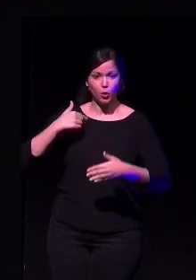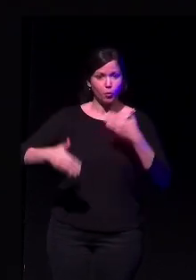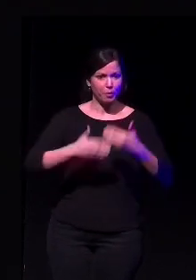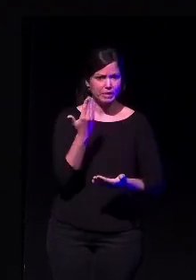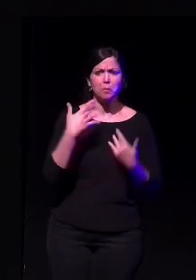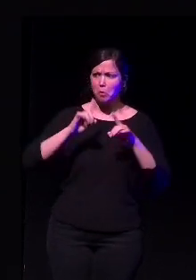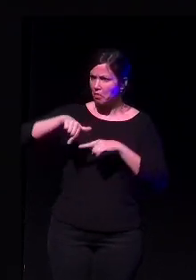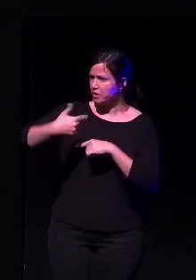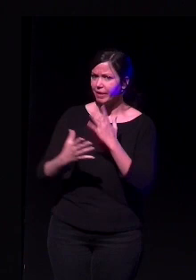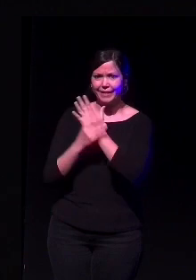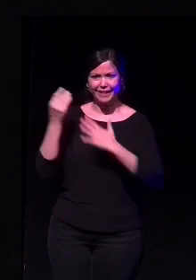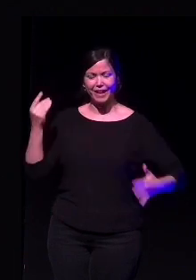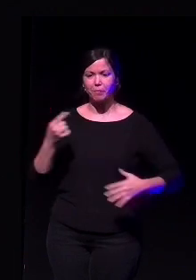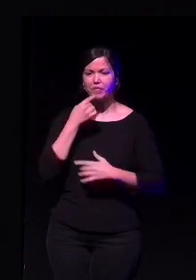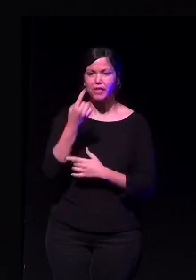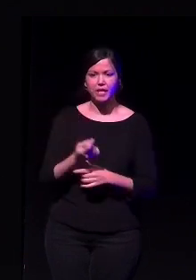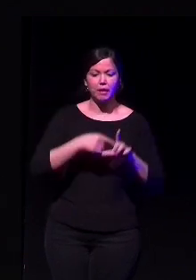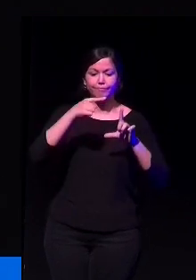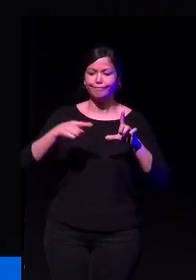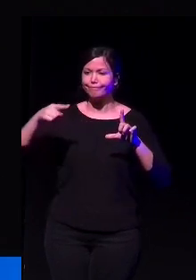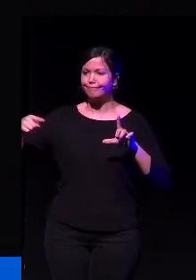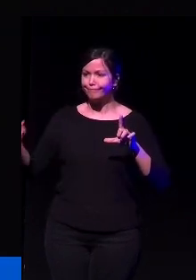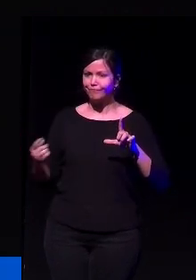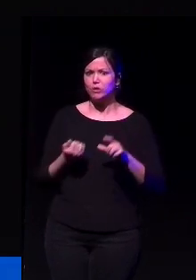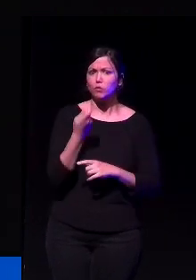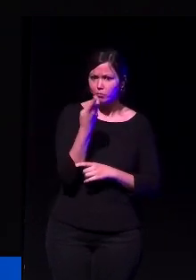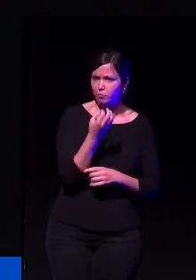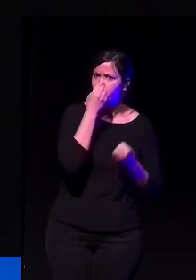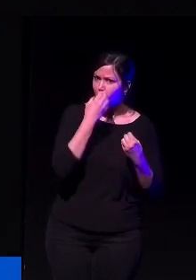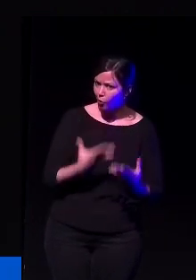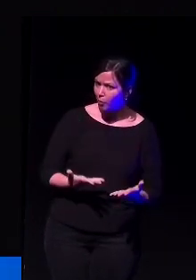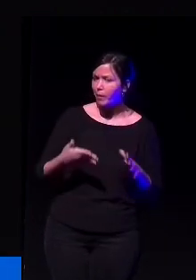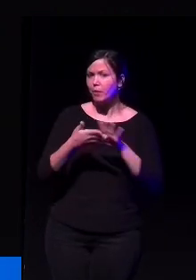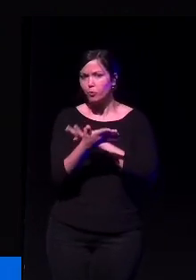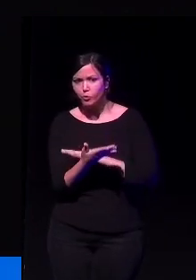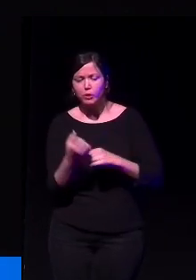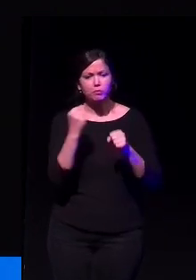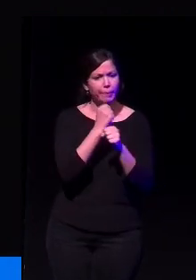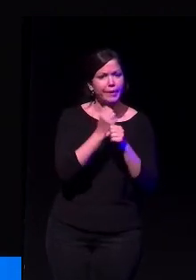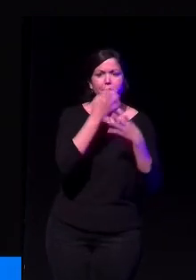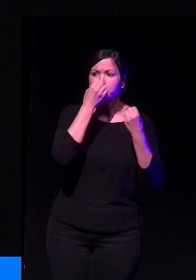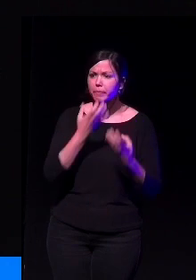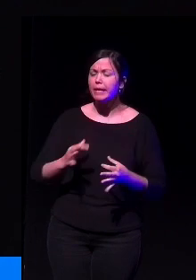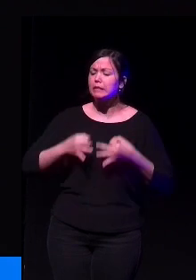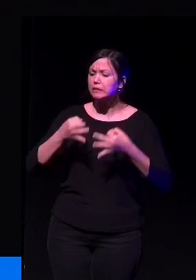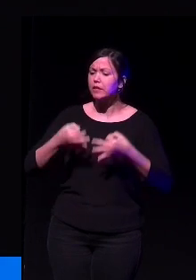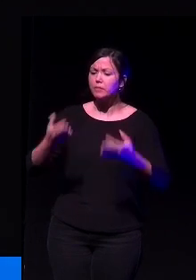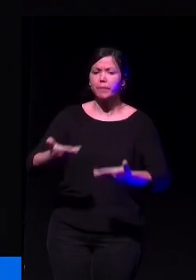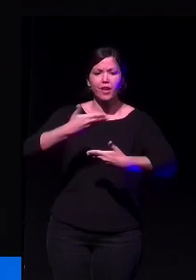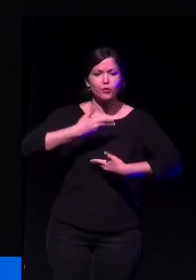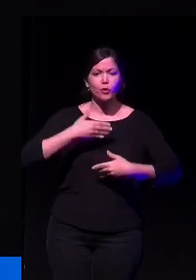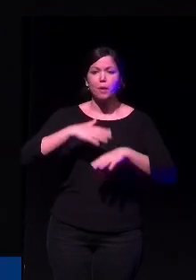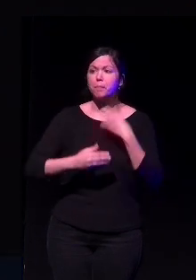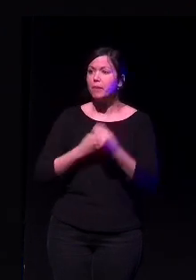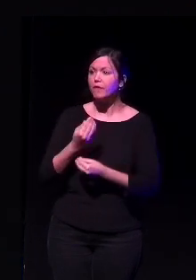ràpid, ja ho veureu. Les xifres del sector turístic són llamineres perquè són bones, agraïdes, ben treballades i sempre ens ajuden a fer un retrat del